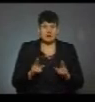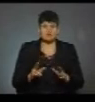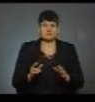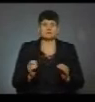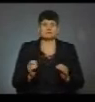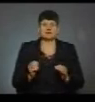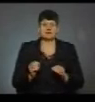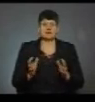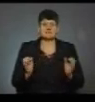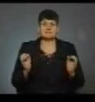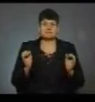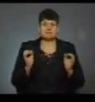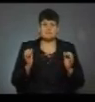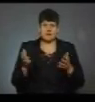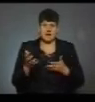першій половині зими